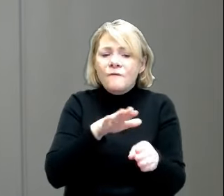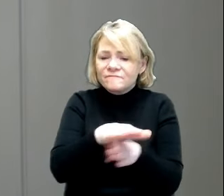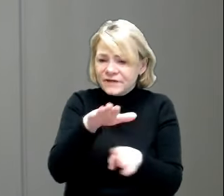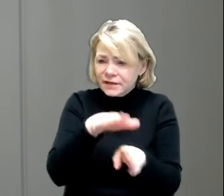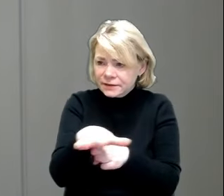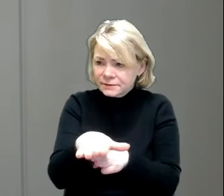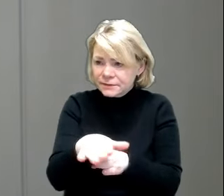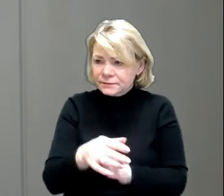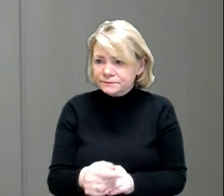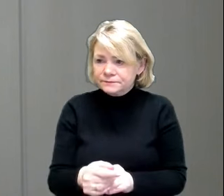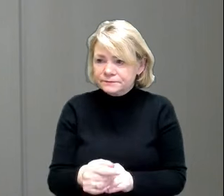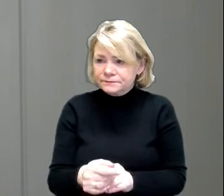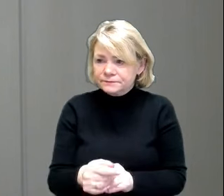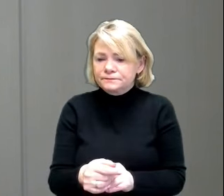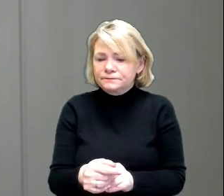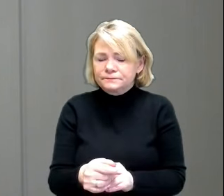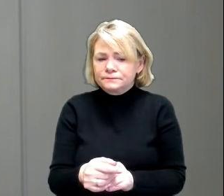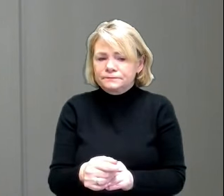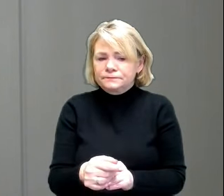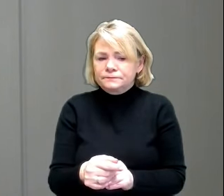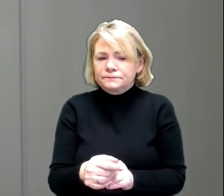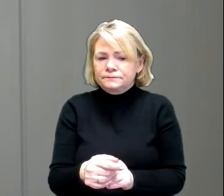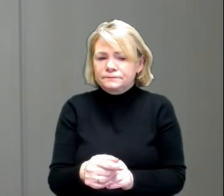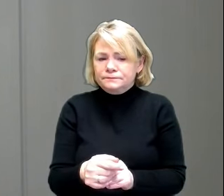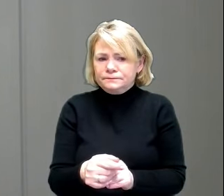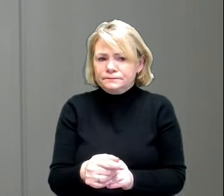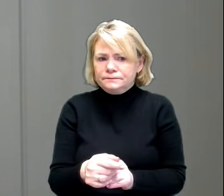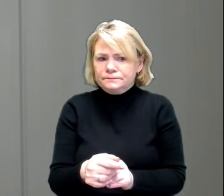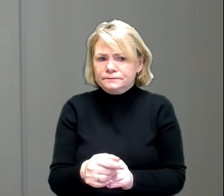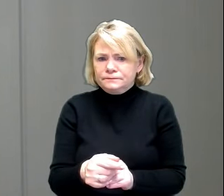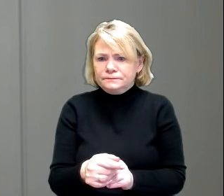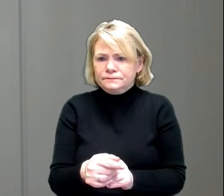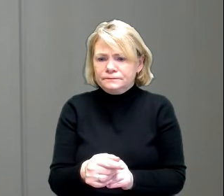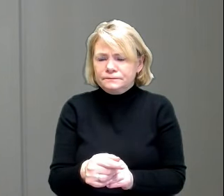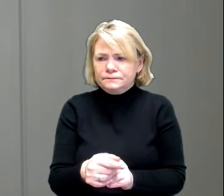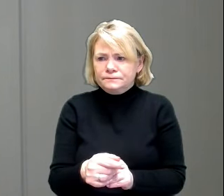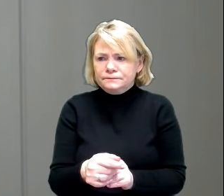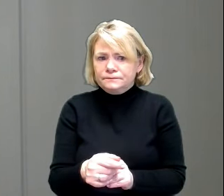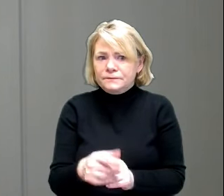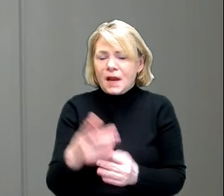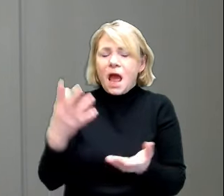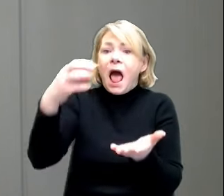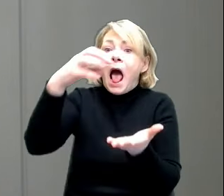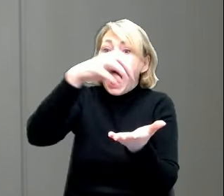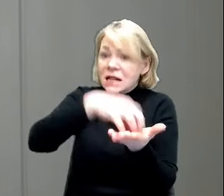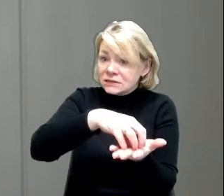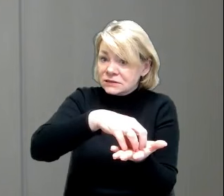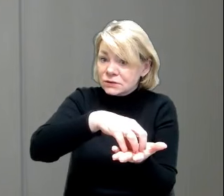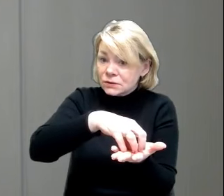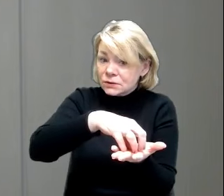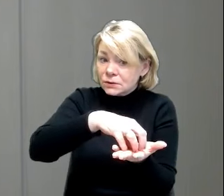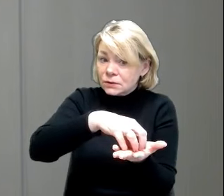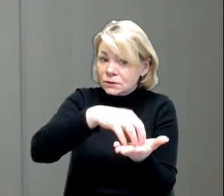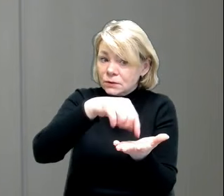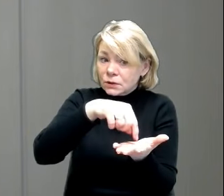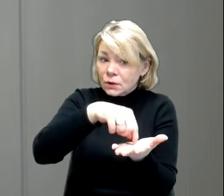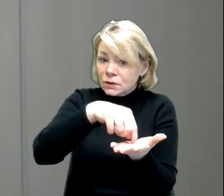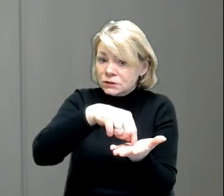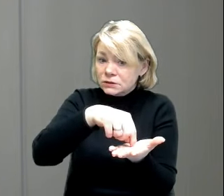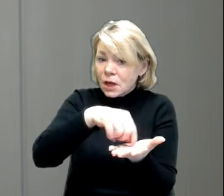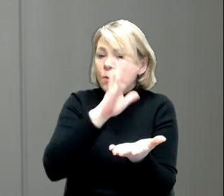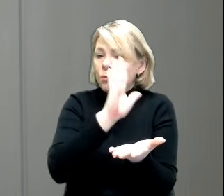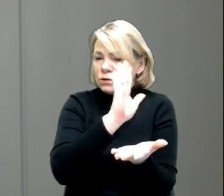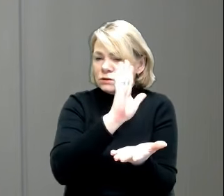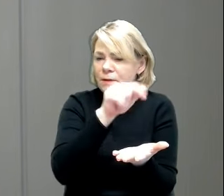stabdymo vykdymo antstolio kuris pirmadienį pradės